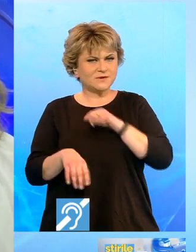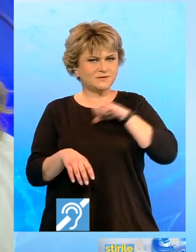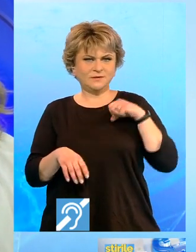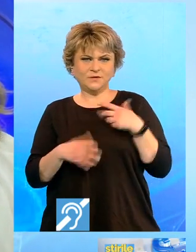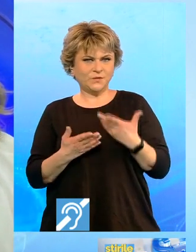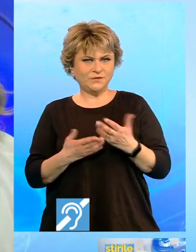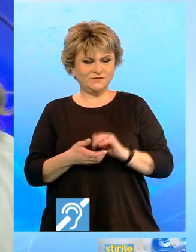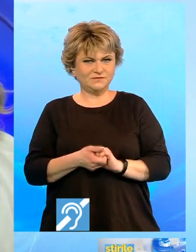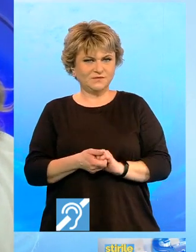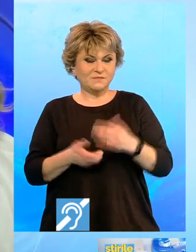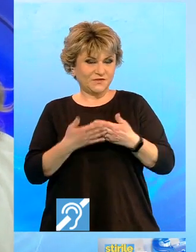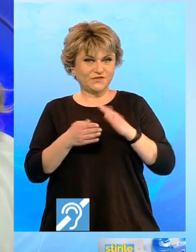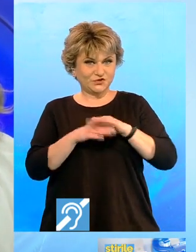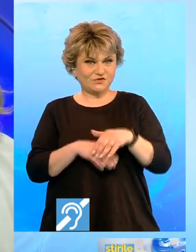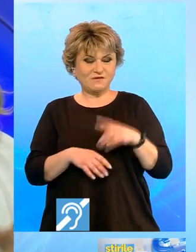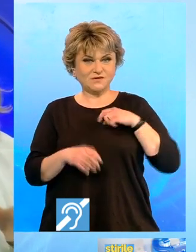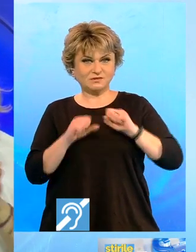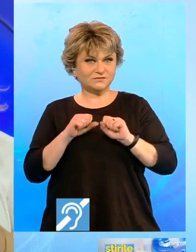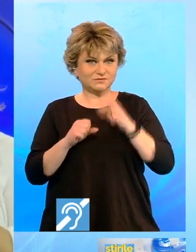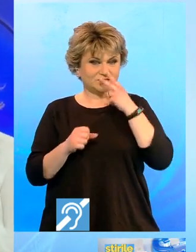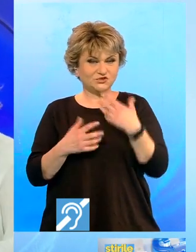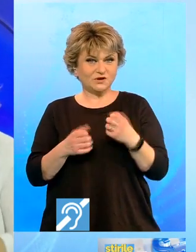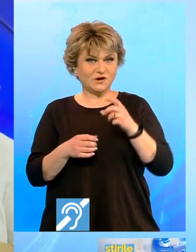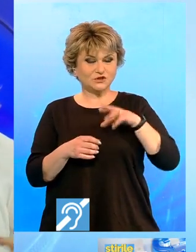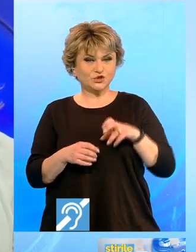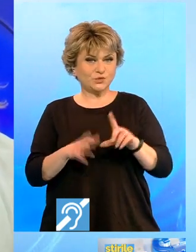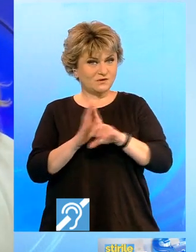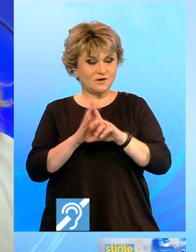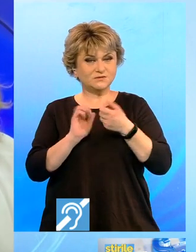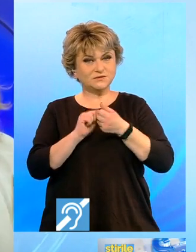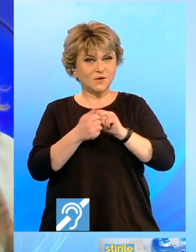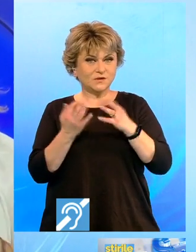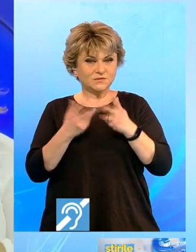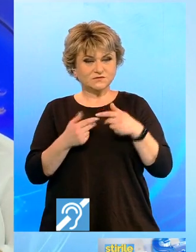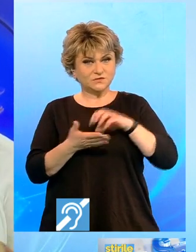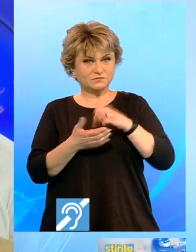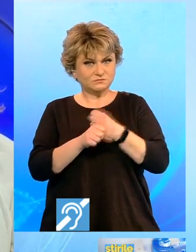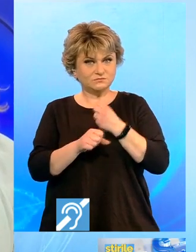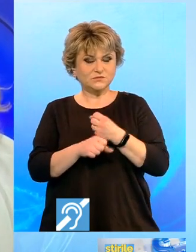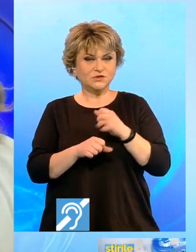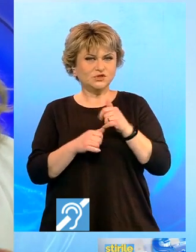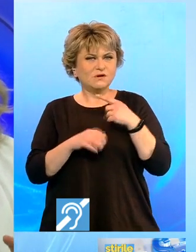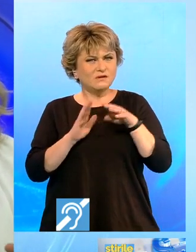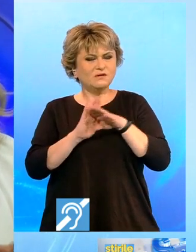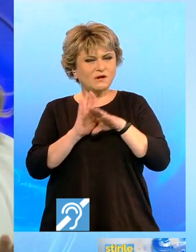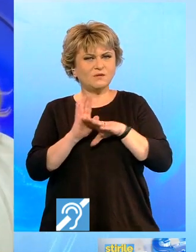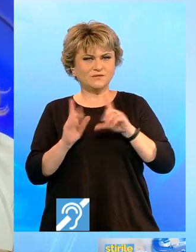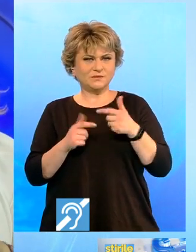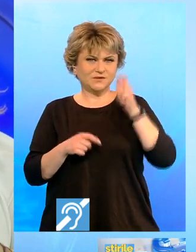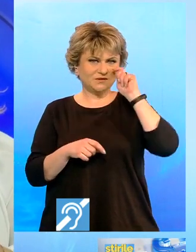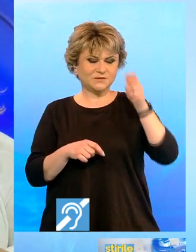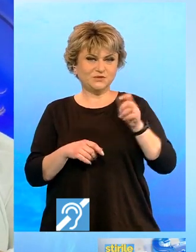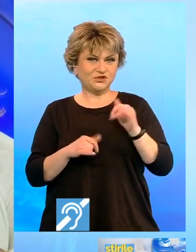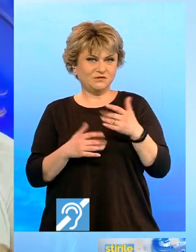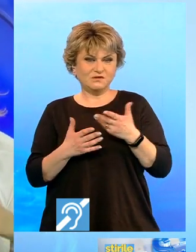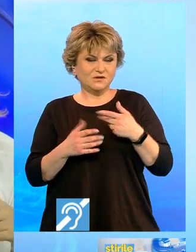baricade. Pentru fecioare, tensiuni privind cadrul legal sau administrativ la locul de muncă sunt tot felul de norme și reguli pe care trebuie să le respecte